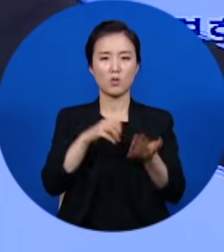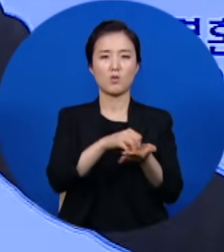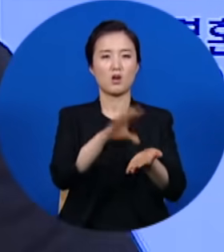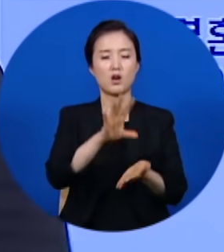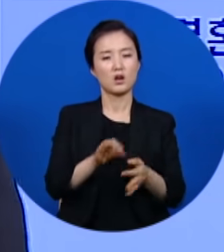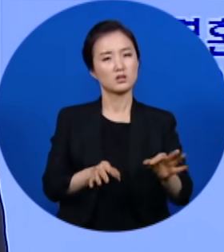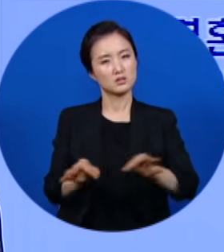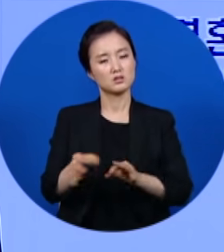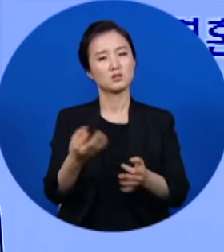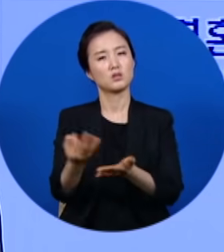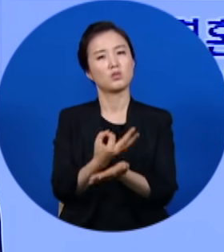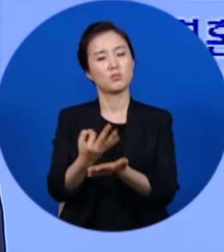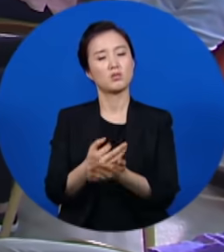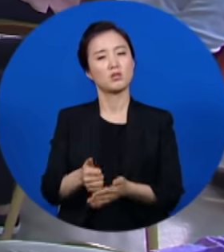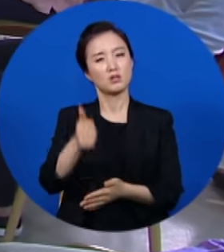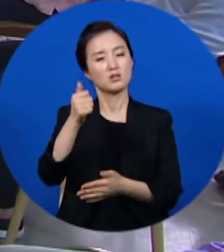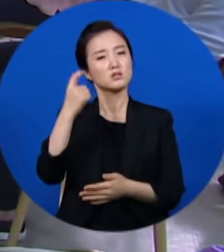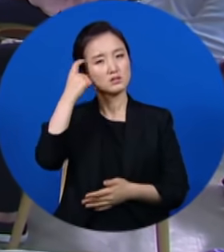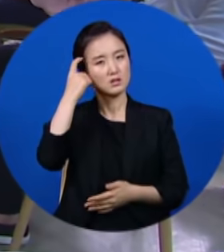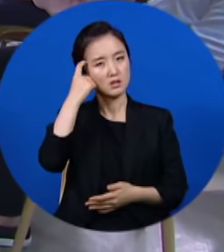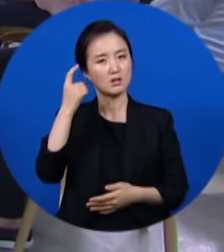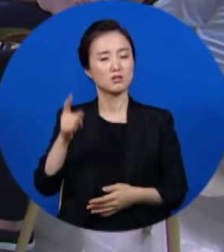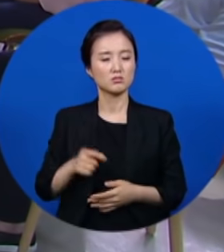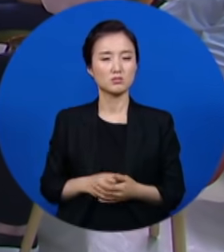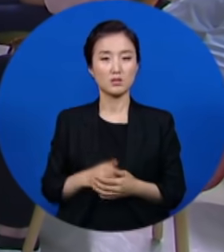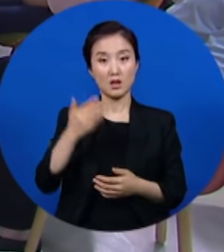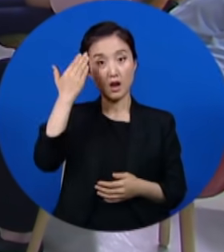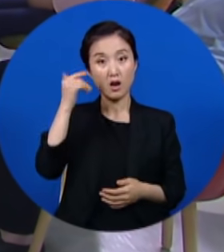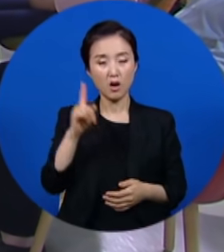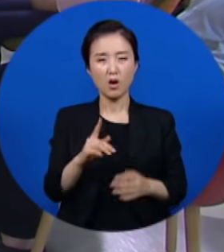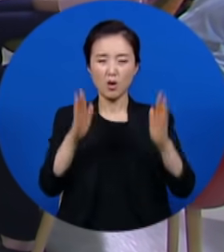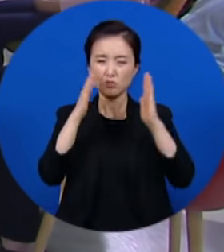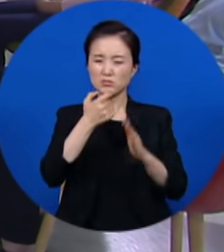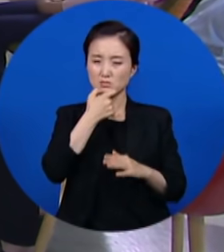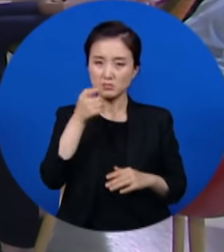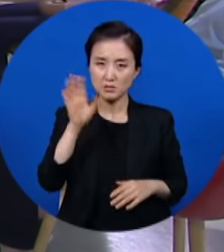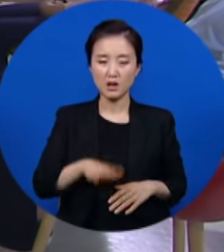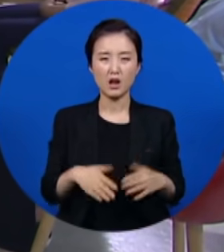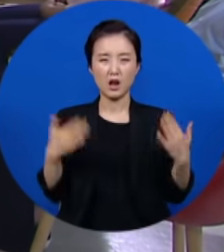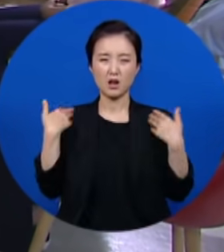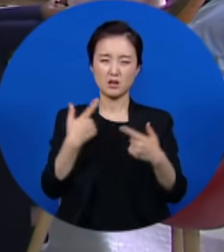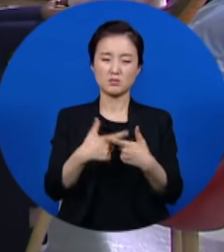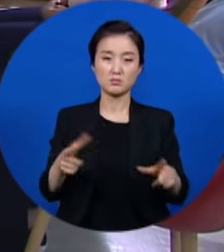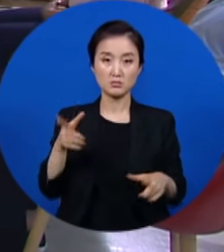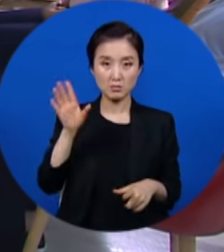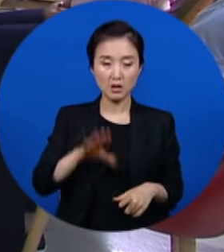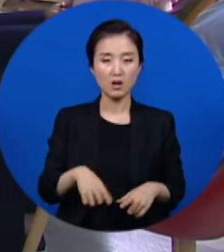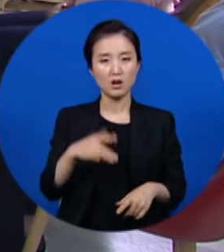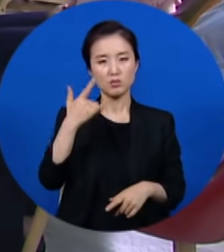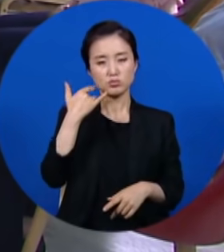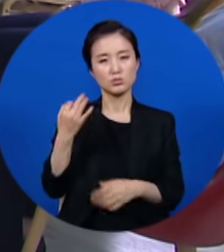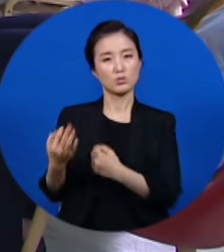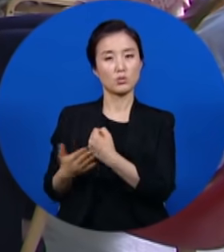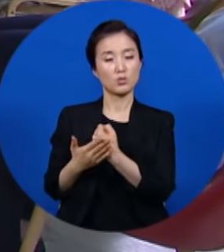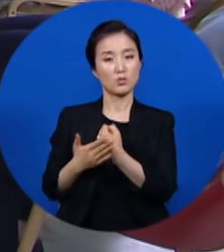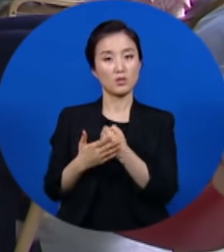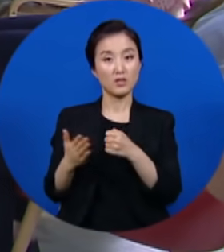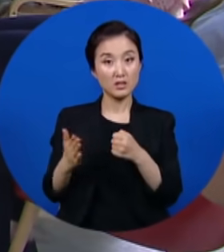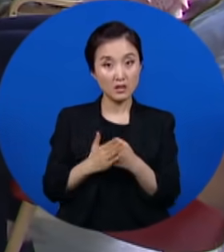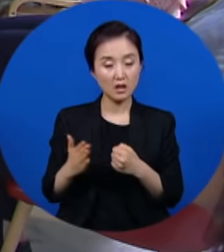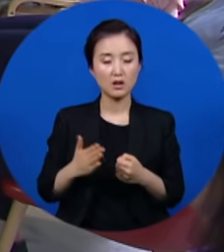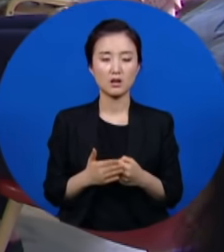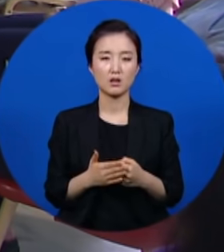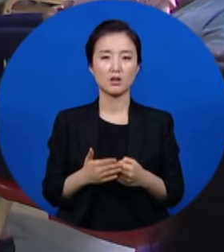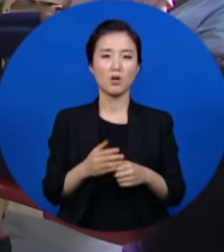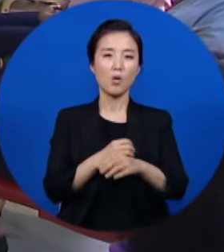하던지 딴 절 한다는 거예요 근데 우리나라는 공부가 싫어도 학교가 10월 자라도 무조건 부모가 대주주가 들어가니까 오히려 도